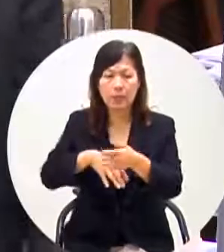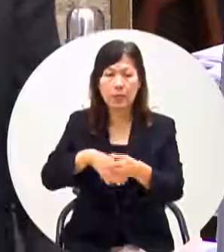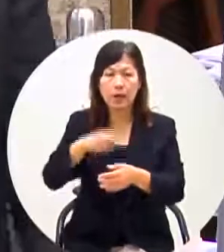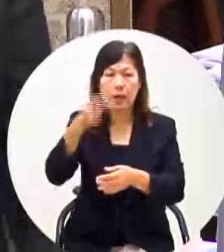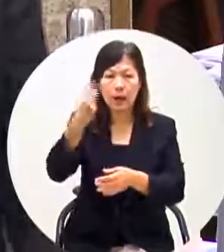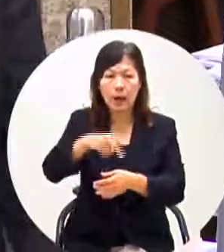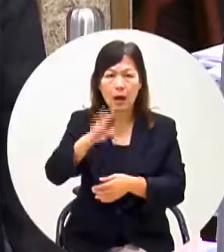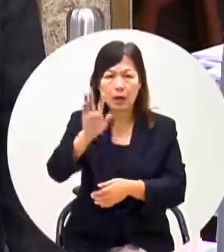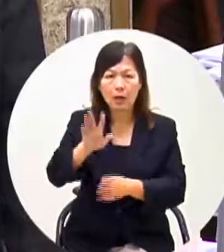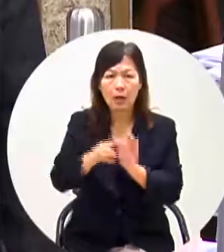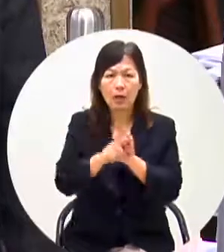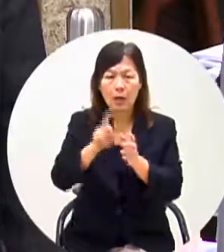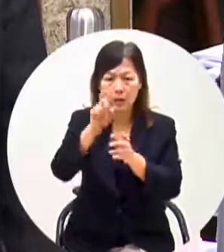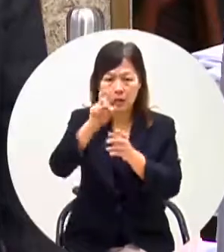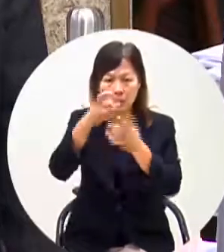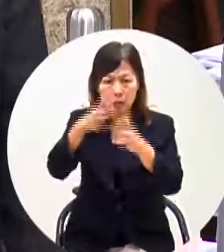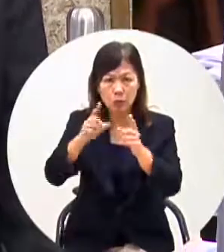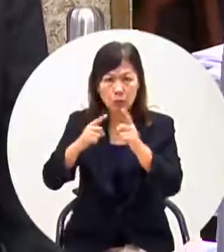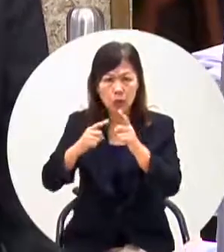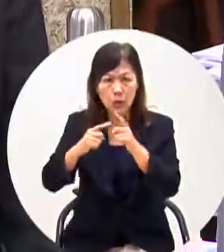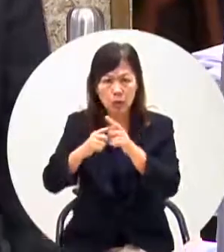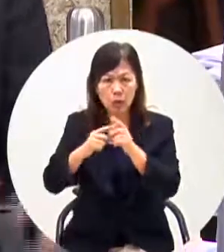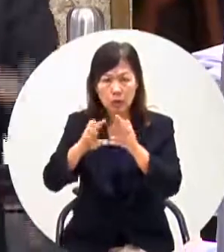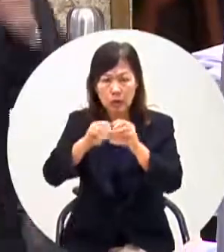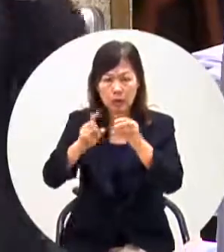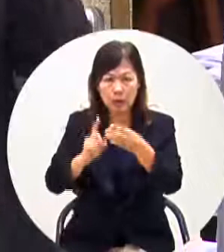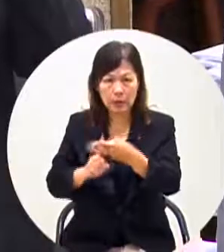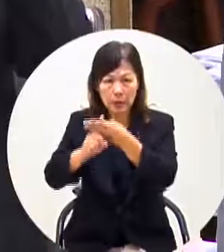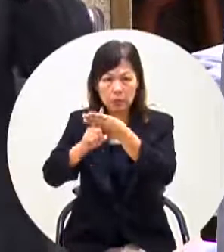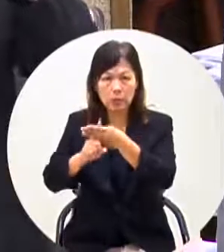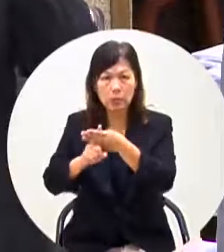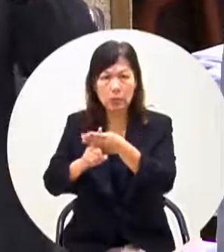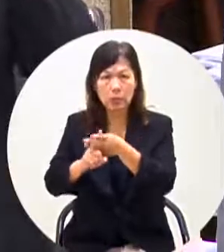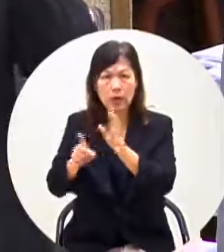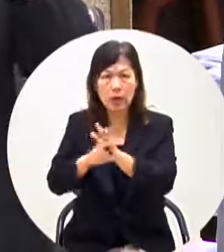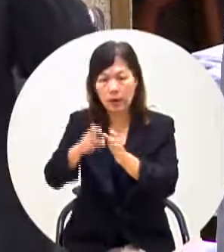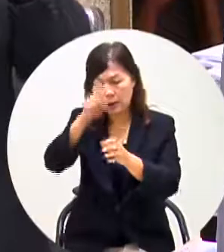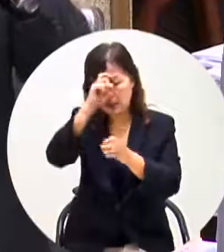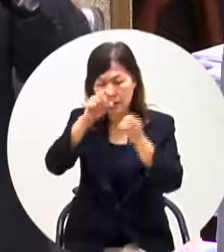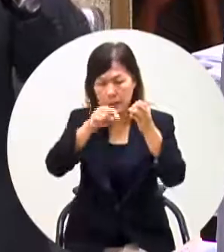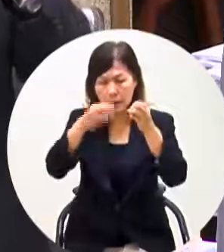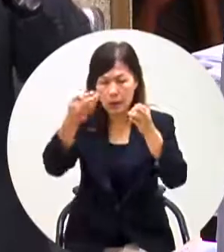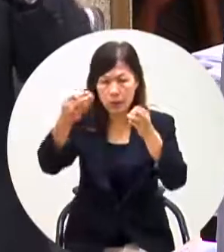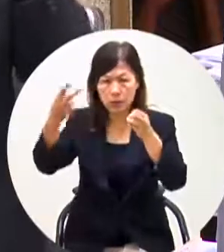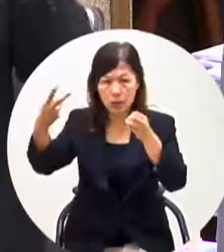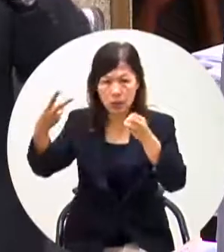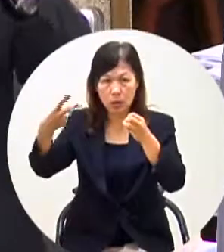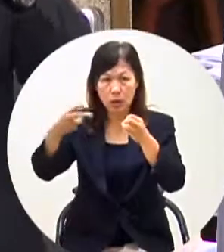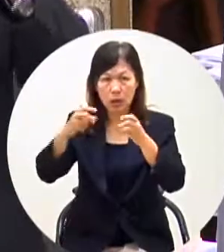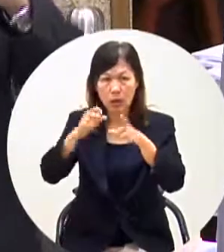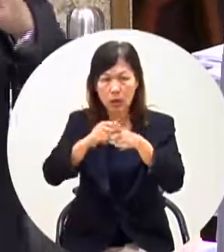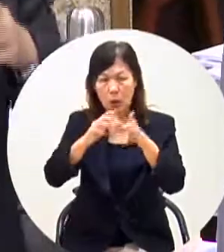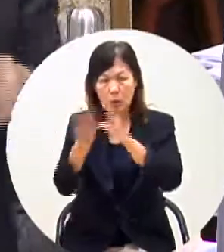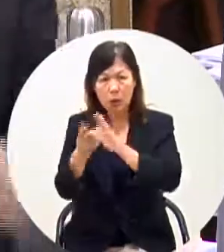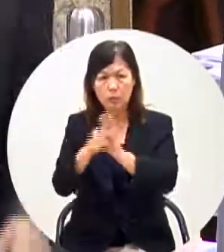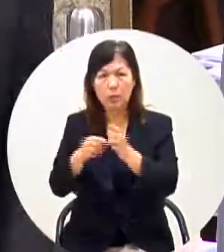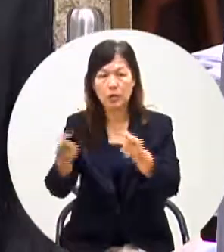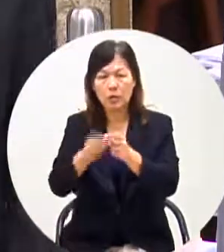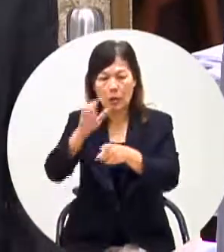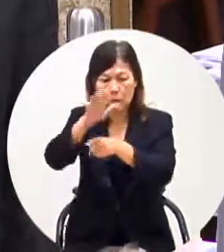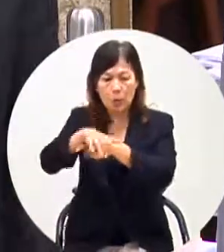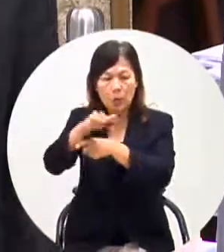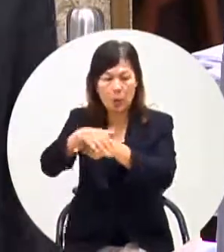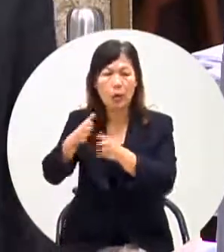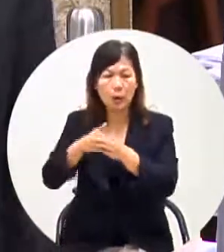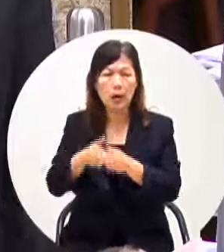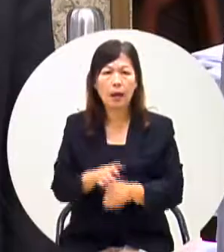个地主，伊是要有0.92公顷，伊是要佫共款务农，所以咱爱有规划迄